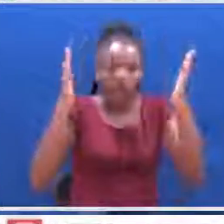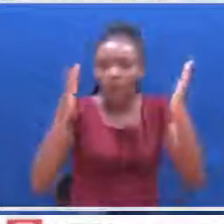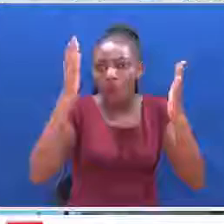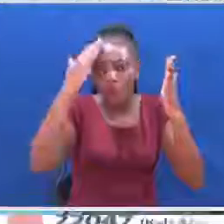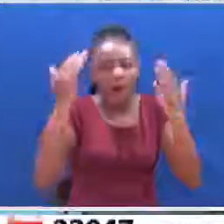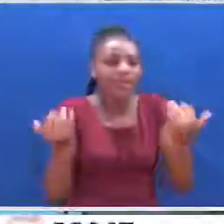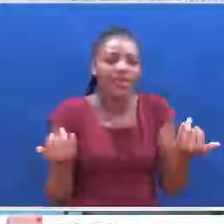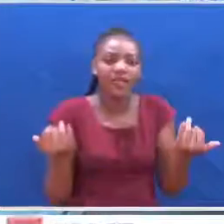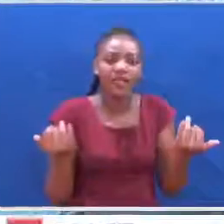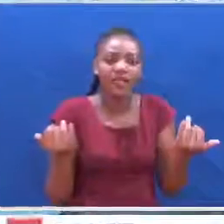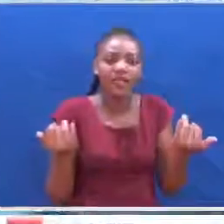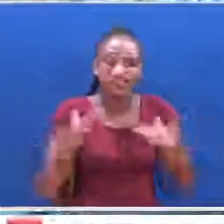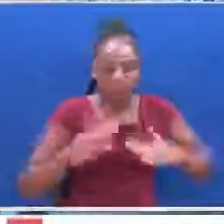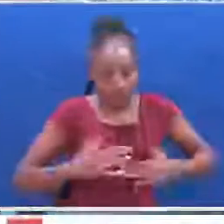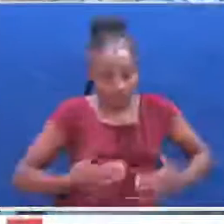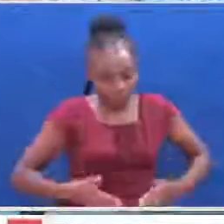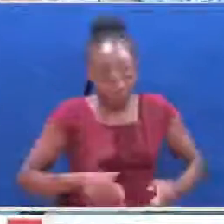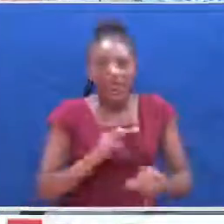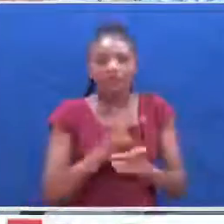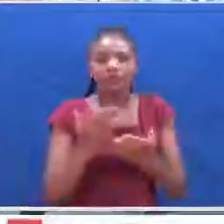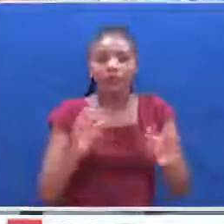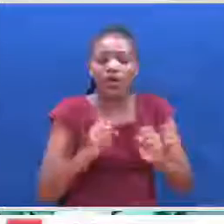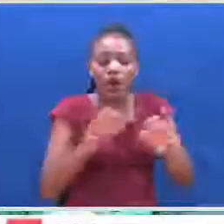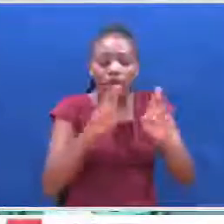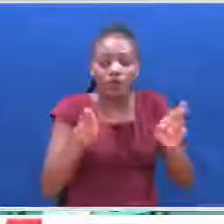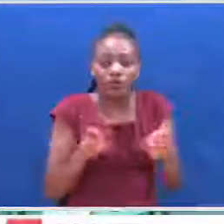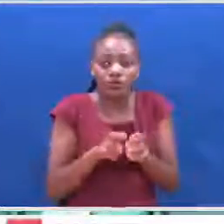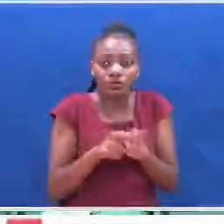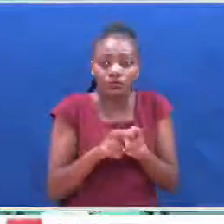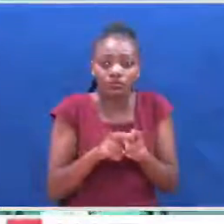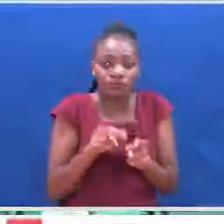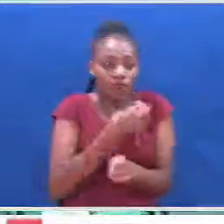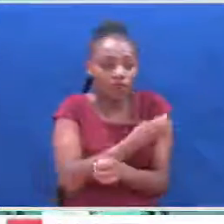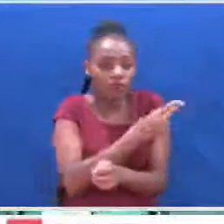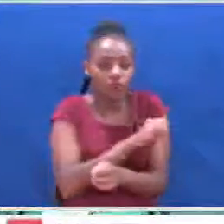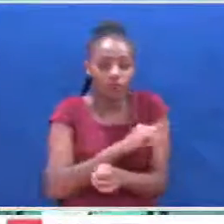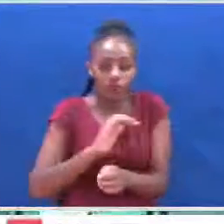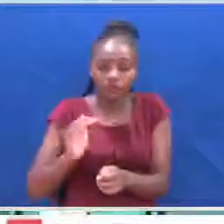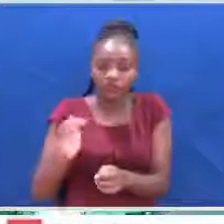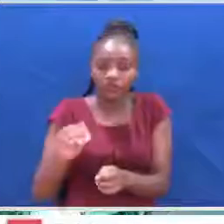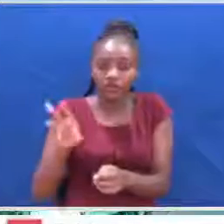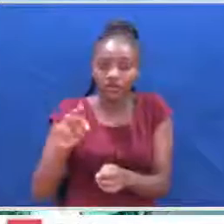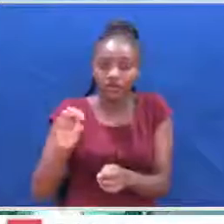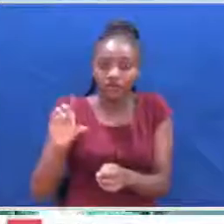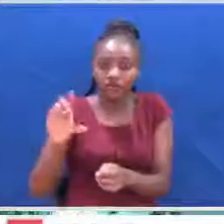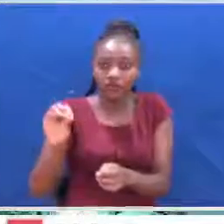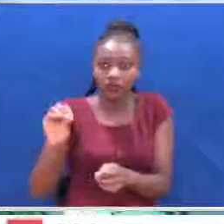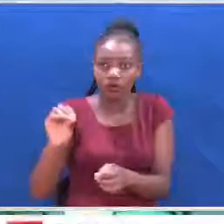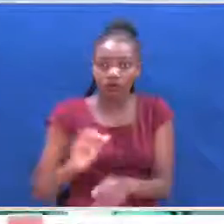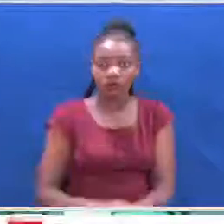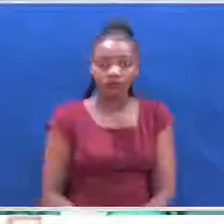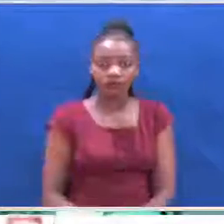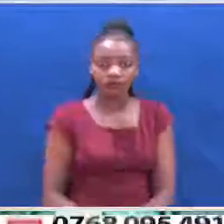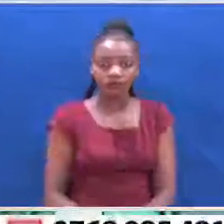imetushinda mwili wa mend zake umehifadhiwa katika chumba cha kuhifadhi maiti cha hospit noab